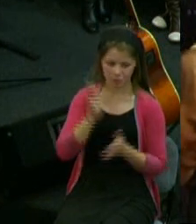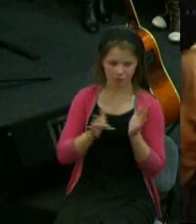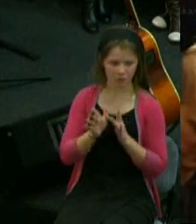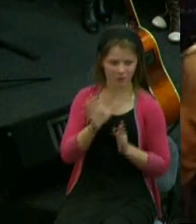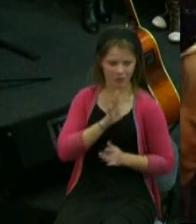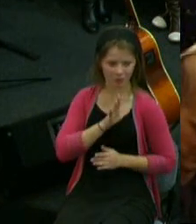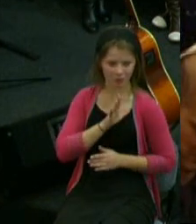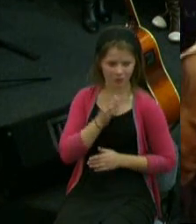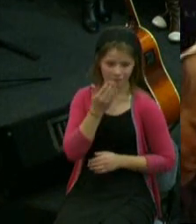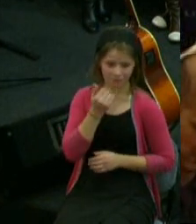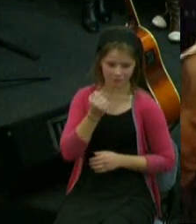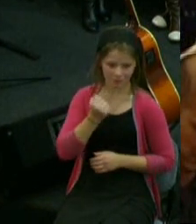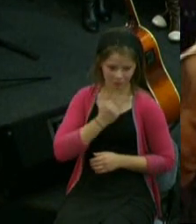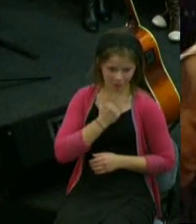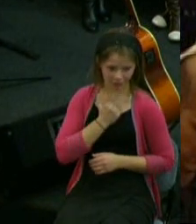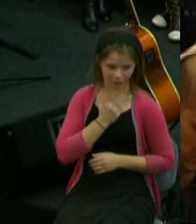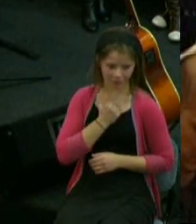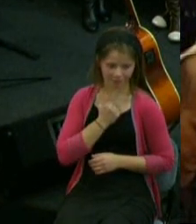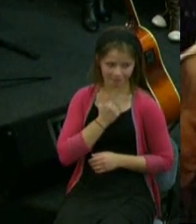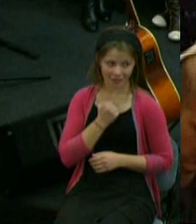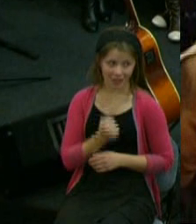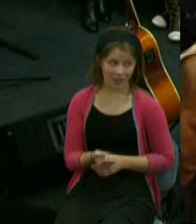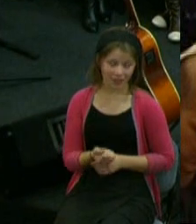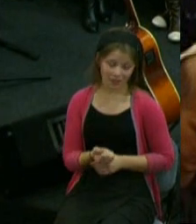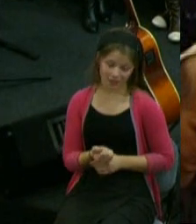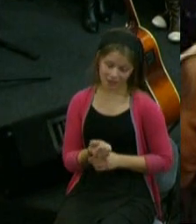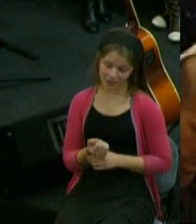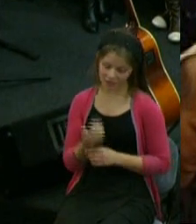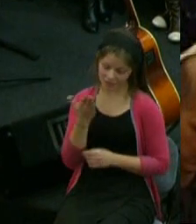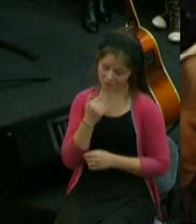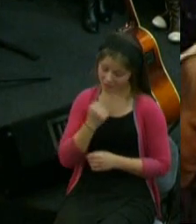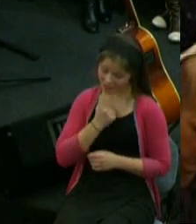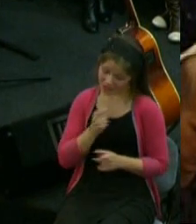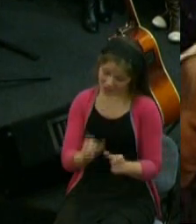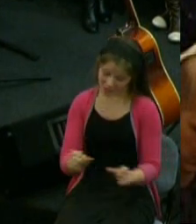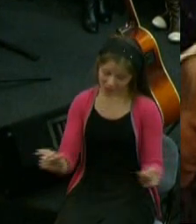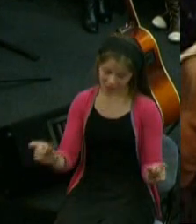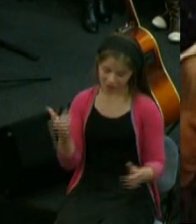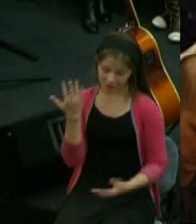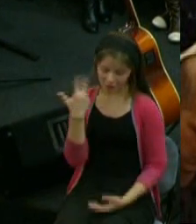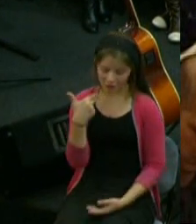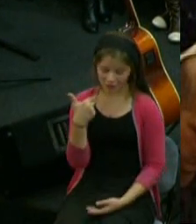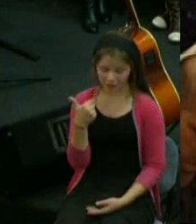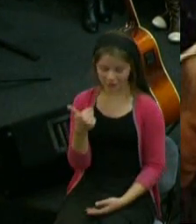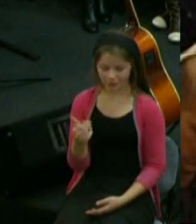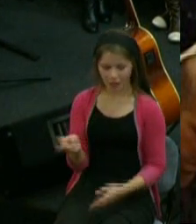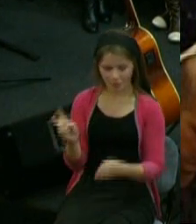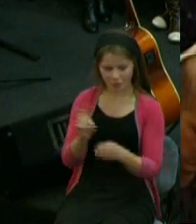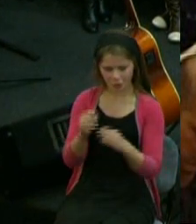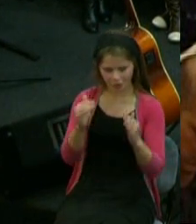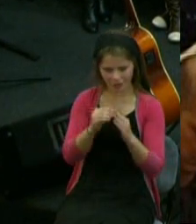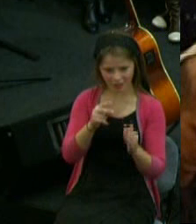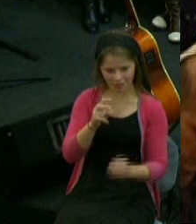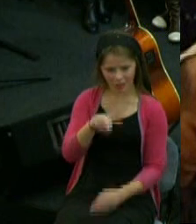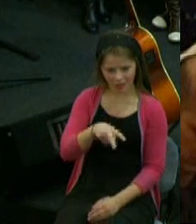сострадательний. Одна із частинка характеру нашого Ісуса, Він сострадав людям. Написано, коли, навіть знаходимо, коли Він прийшов в